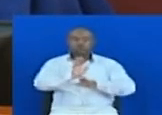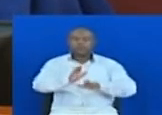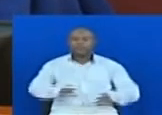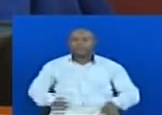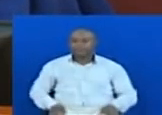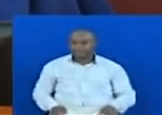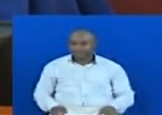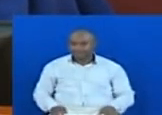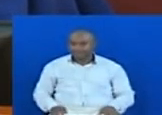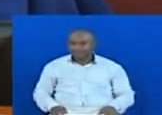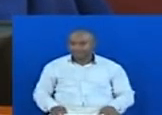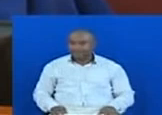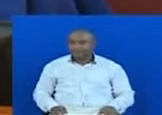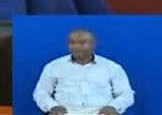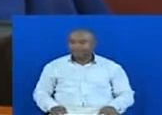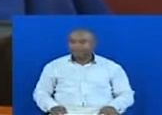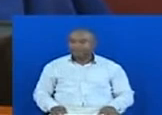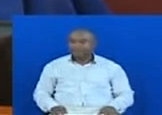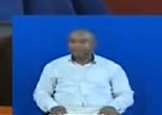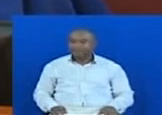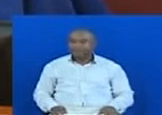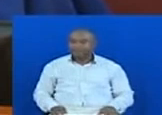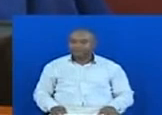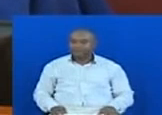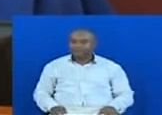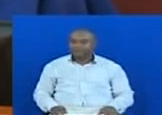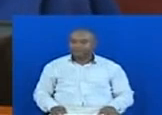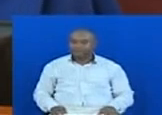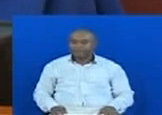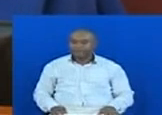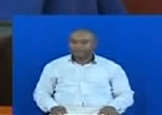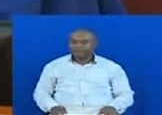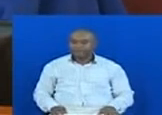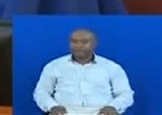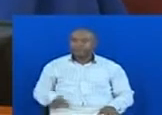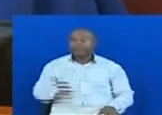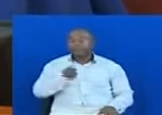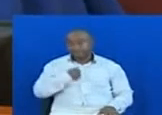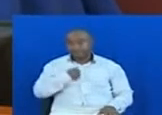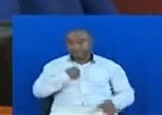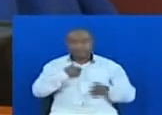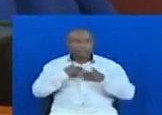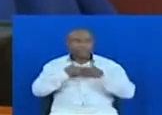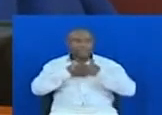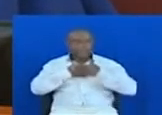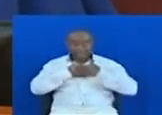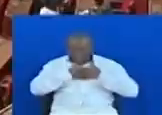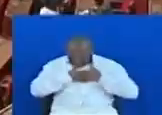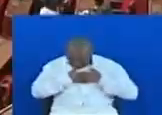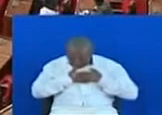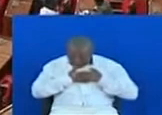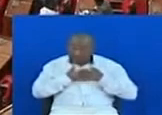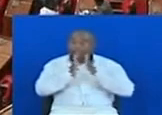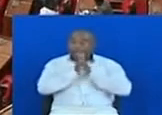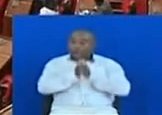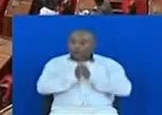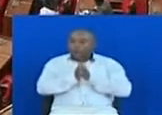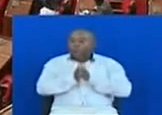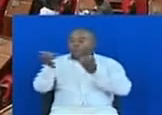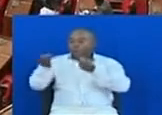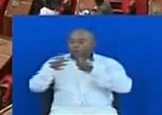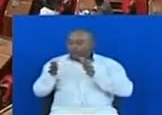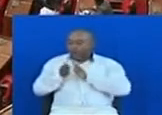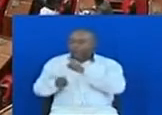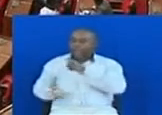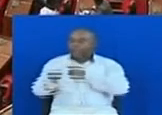atafuatwa na mheshimiwa Livingstone Lusinde. Nakushukuru sana mheshimiwa spika kwa kunipa nafasi na